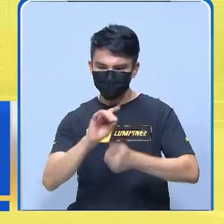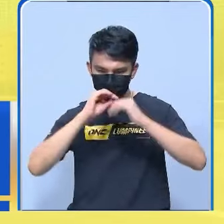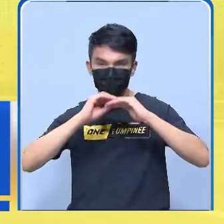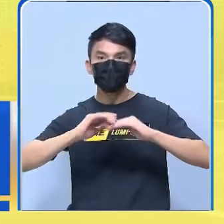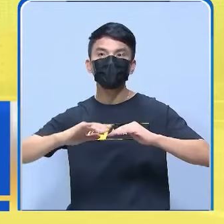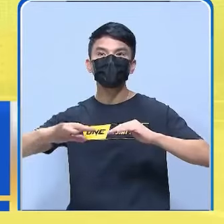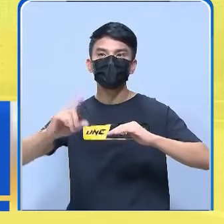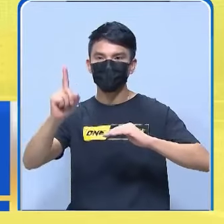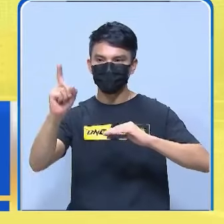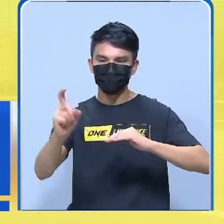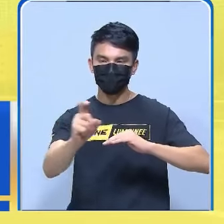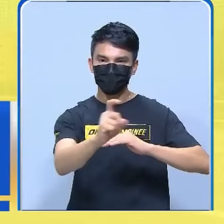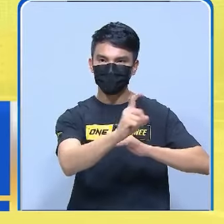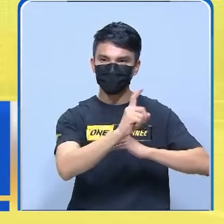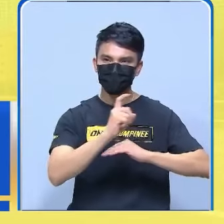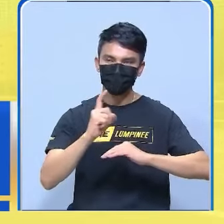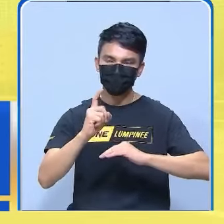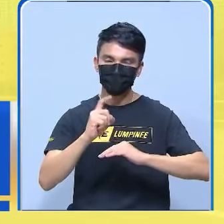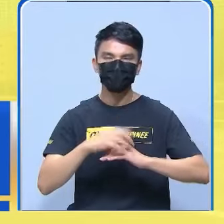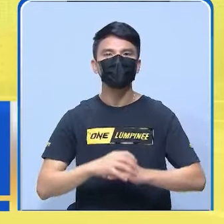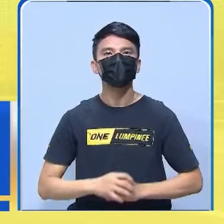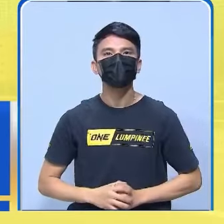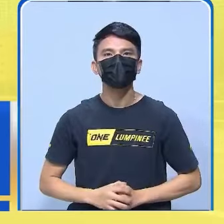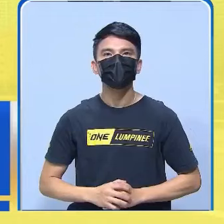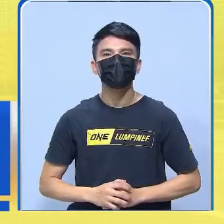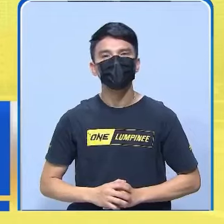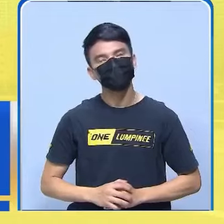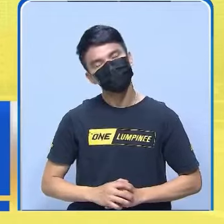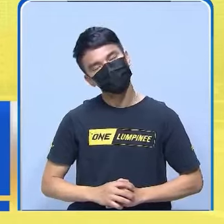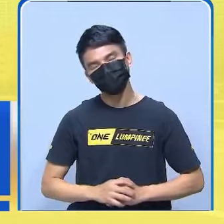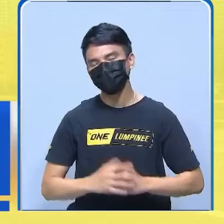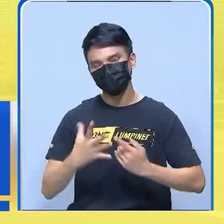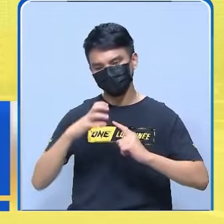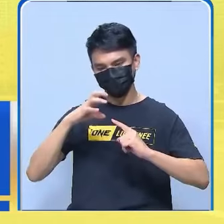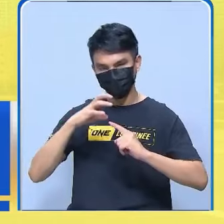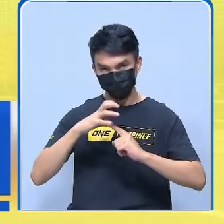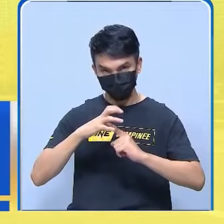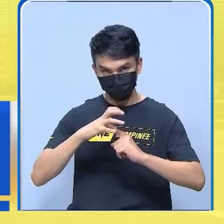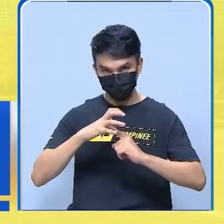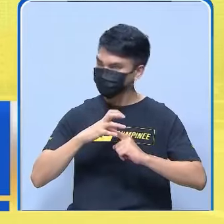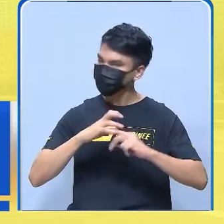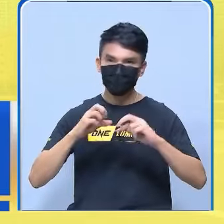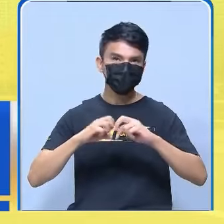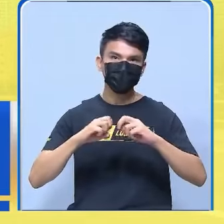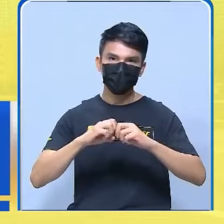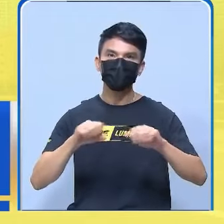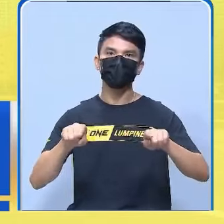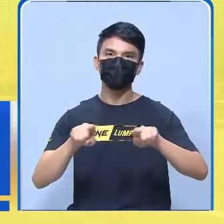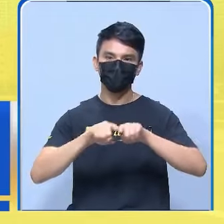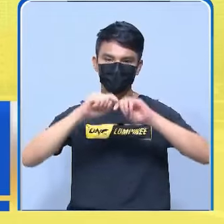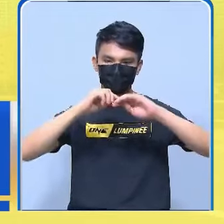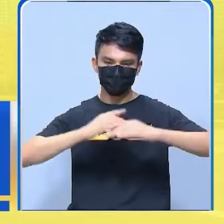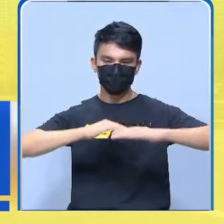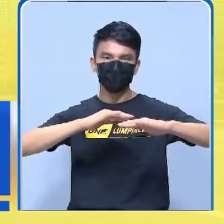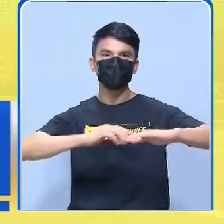ะตายจากเรื่องของขยะของที่มาจากมือพวกเราเนี่ยขยะไปที่พัทยาก็มีเหตุการณ์คล้ายๆกันเลยครับขยะถูกคลื่นซัดม